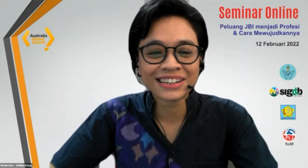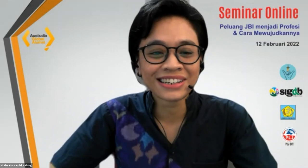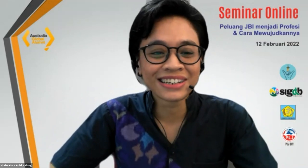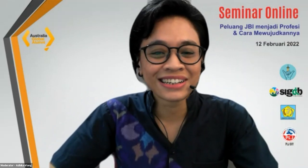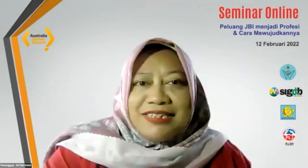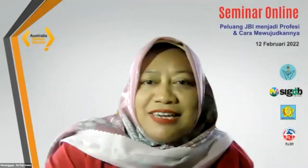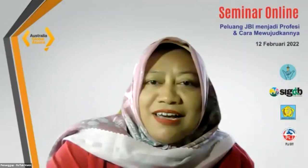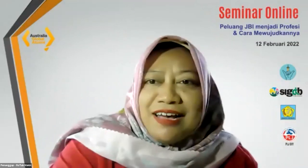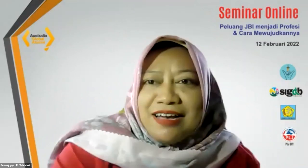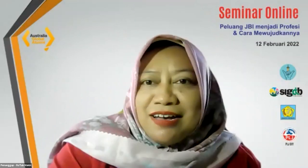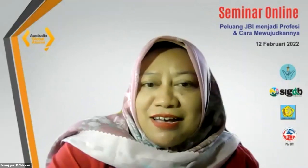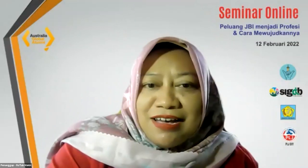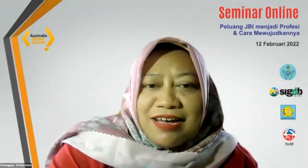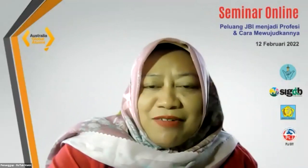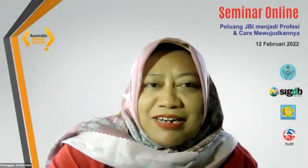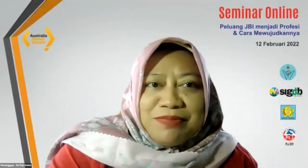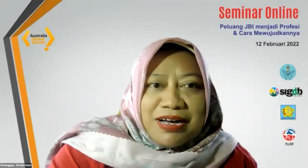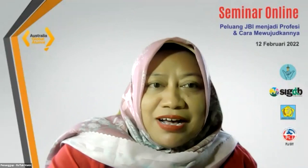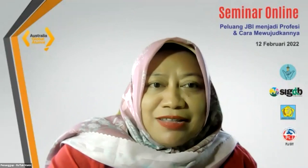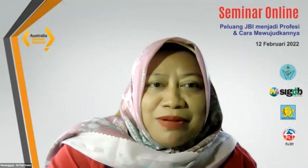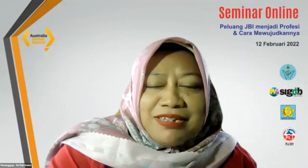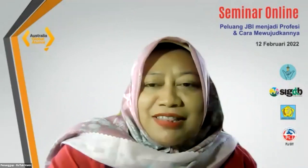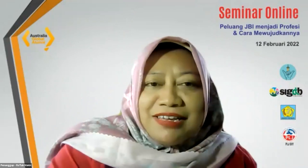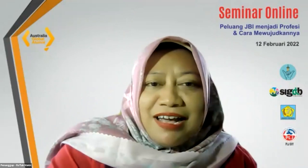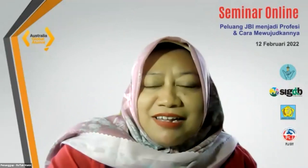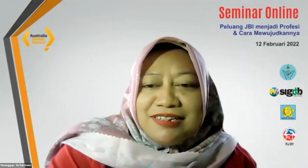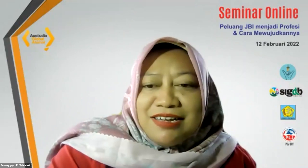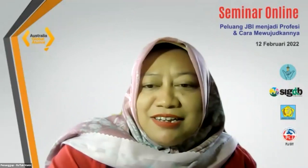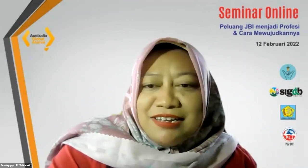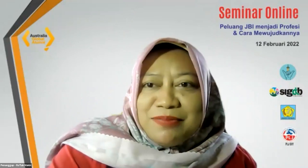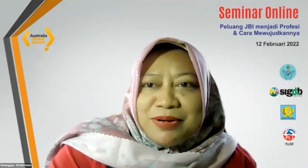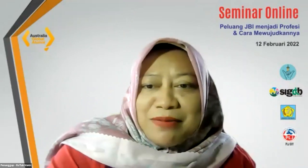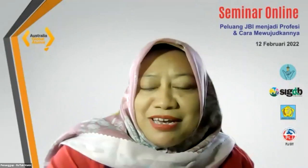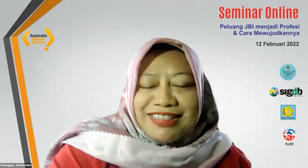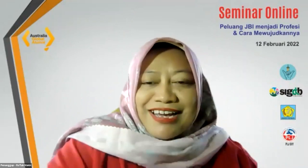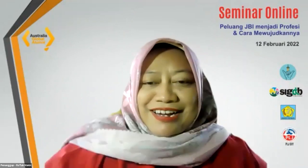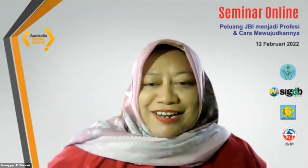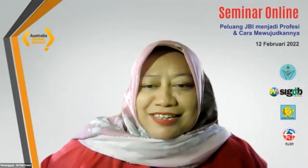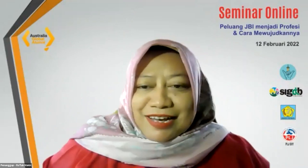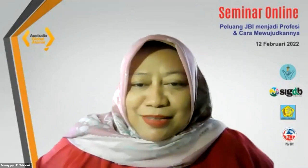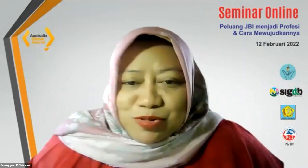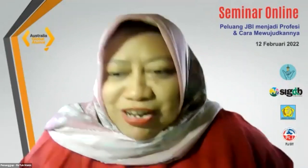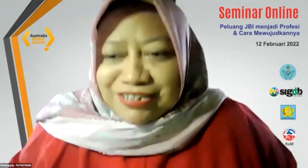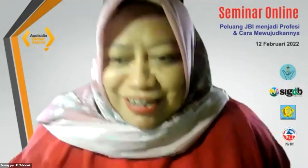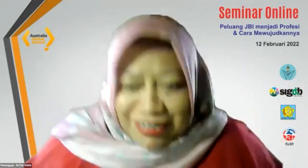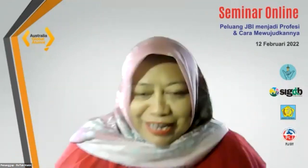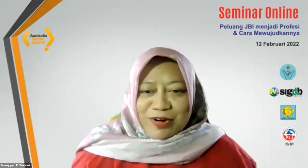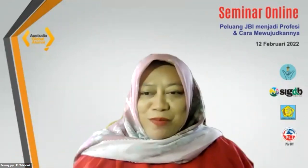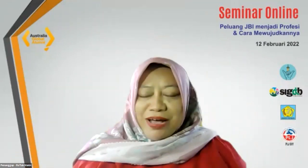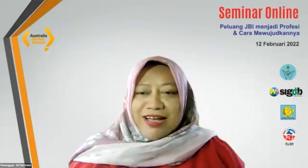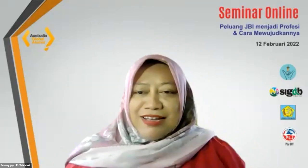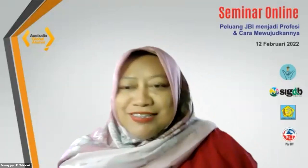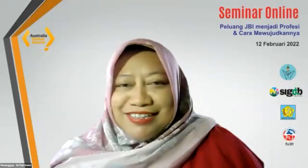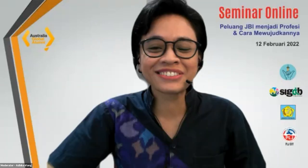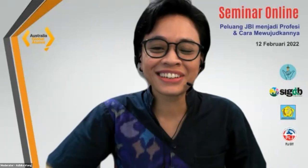selamat siang kakak Weni Mbak Kakak tambah cantik aja ini Hai menampungnya terakhir kali kita kalau jalan-jalan ke